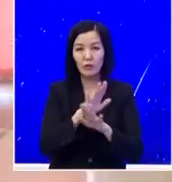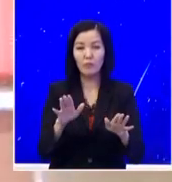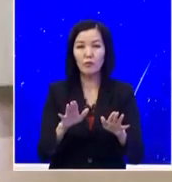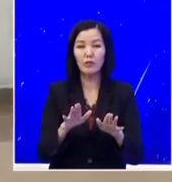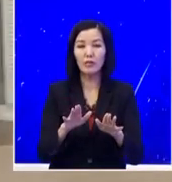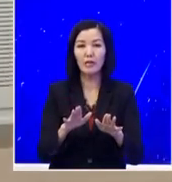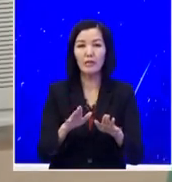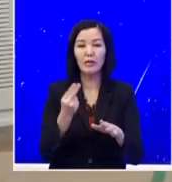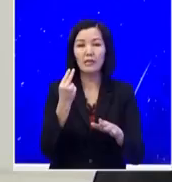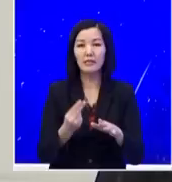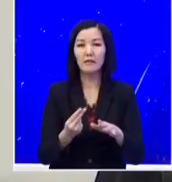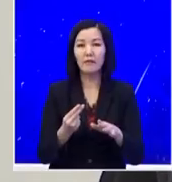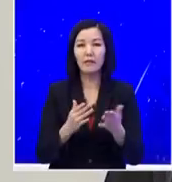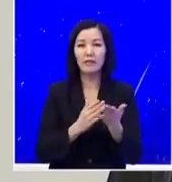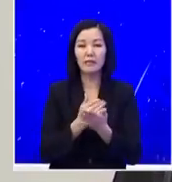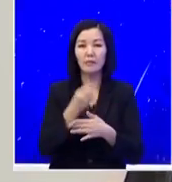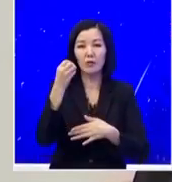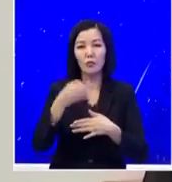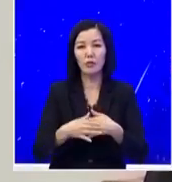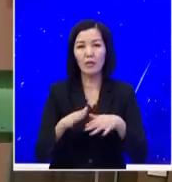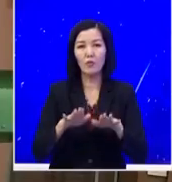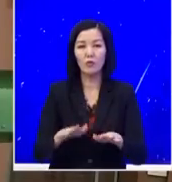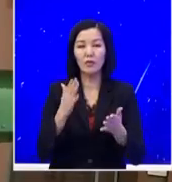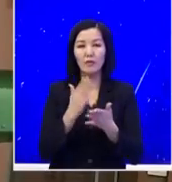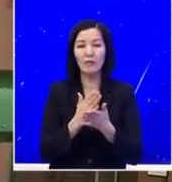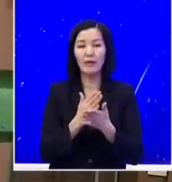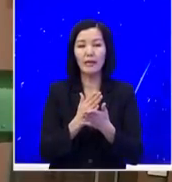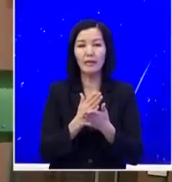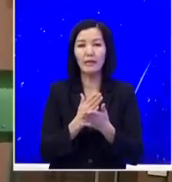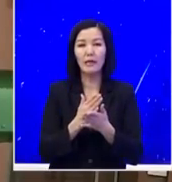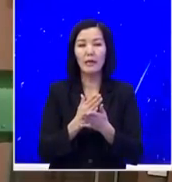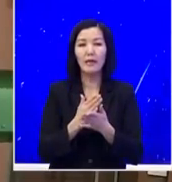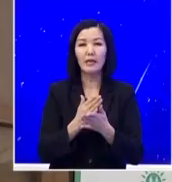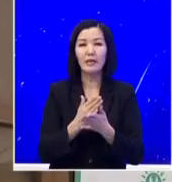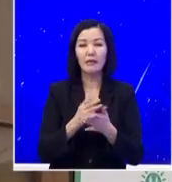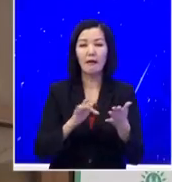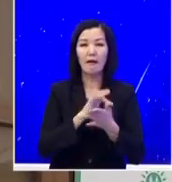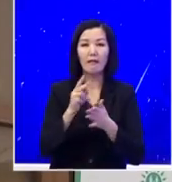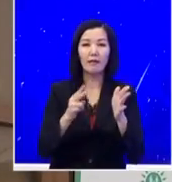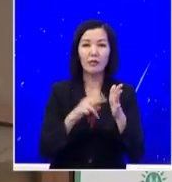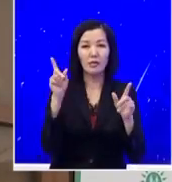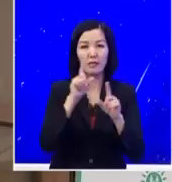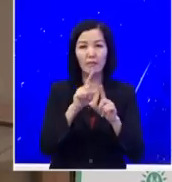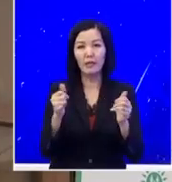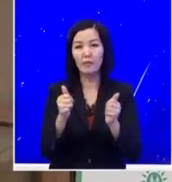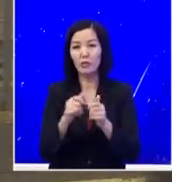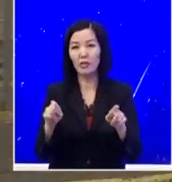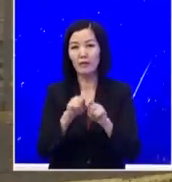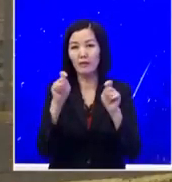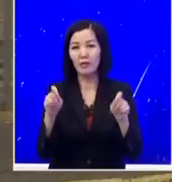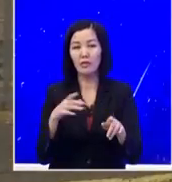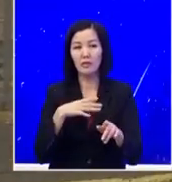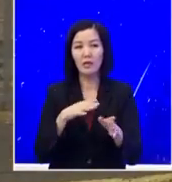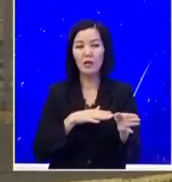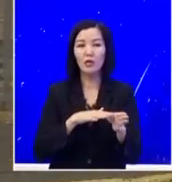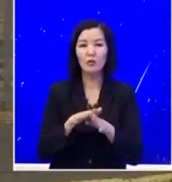құрылған цифрлық қызмет орталықтарының көмегіне жүгінеді. Бұндай арнайы бұрыштар қаладағы 7 мекеменің жанынан ашылды. Толығырақ